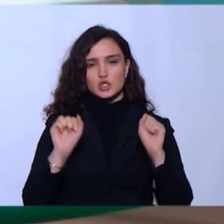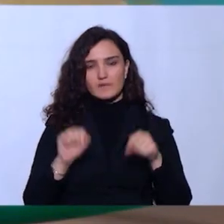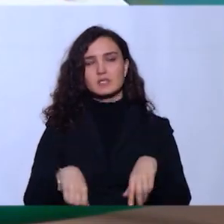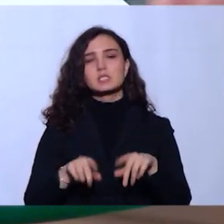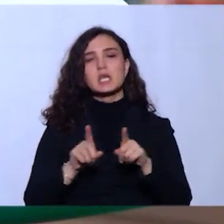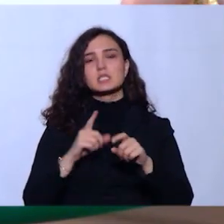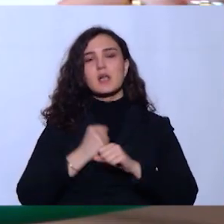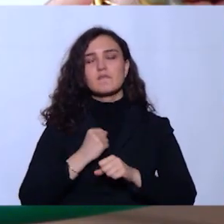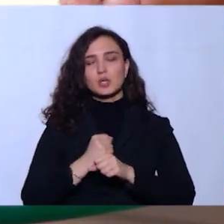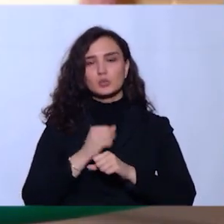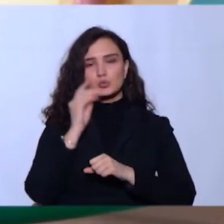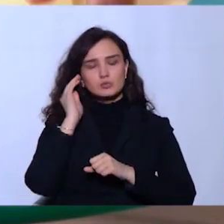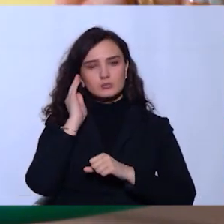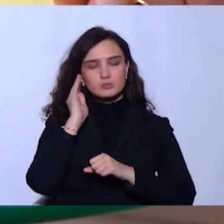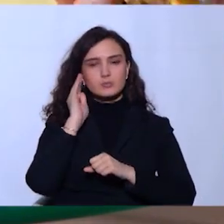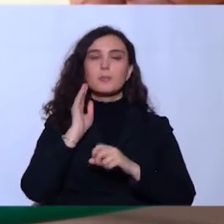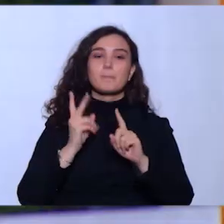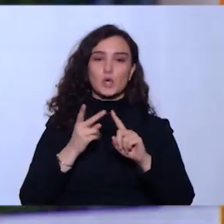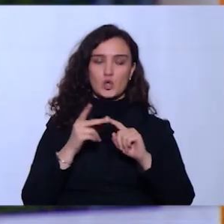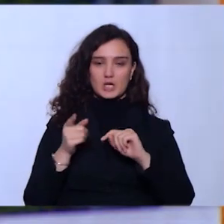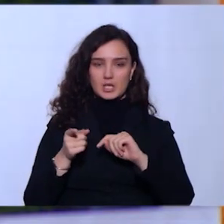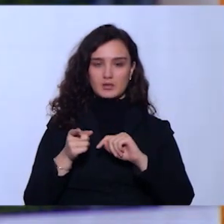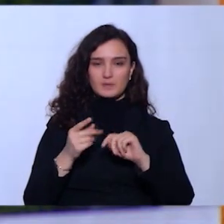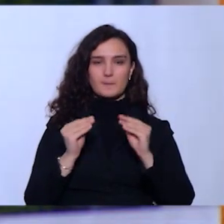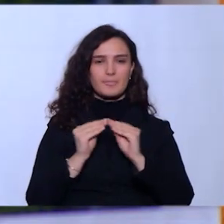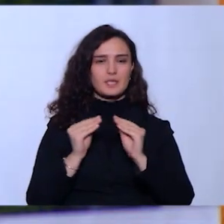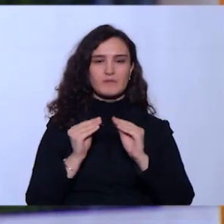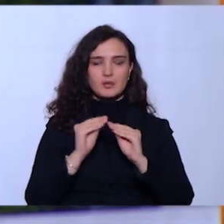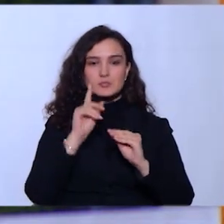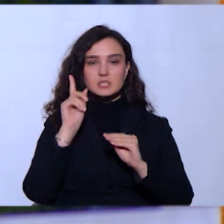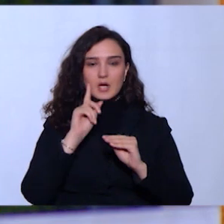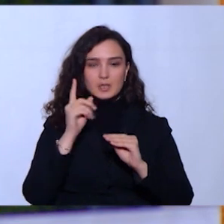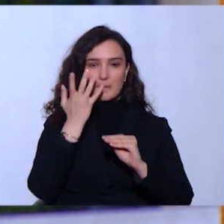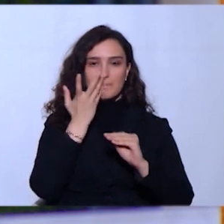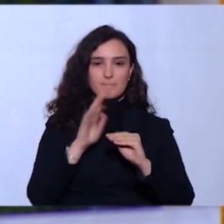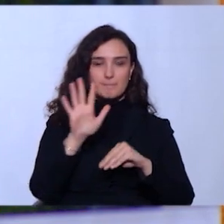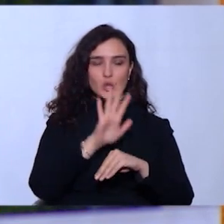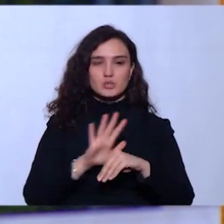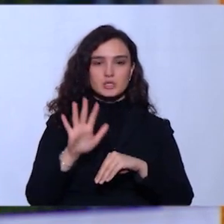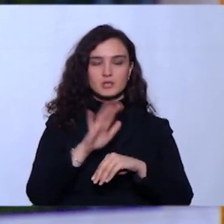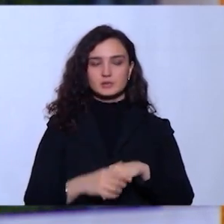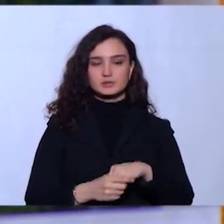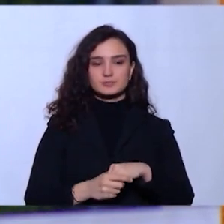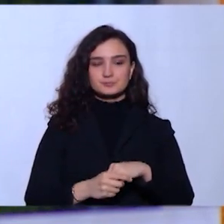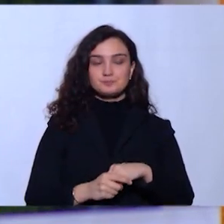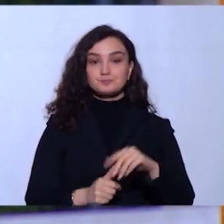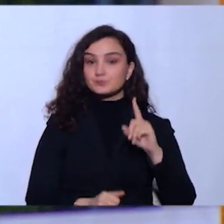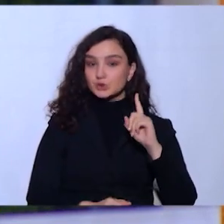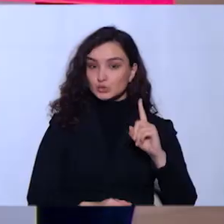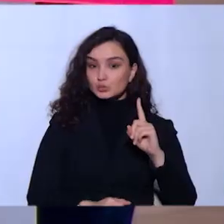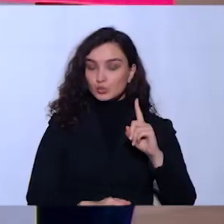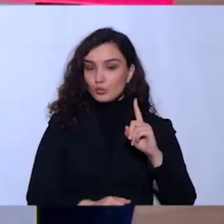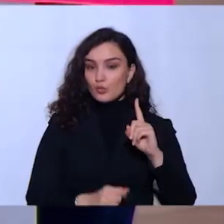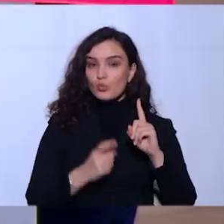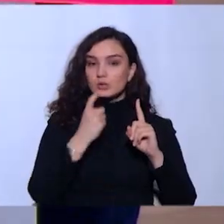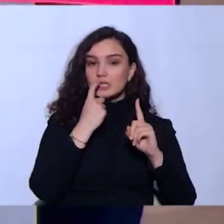კიდევ გავაკეთოთ მეორე ნაირი, იგივე მწვანე ფონზე. ოღონდ ახლა